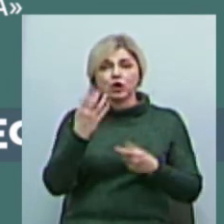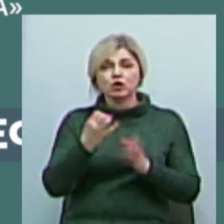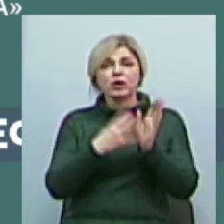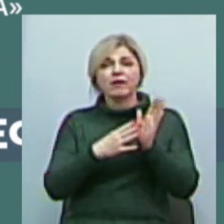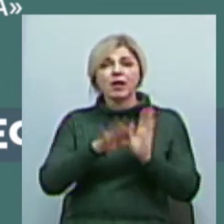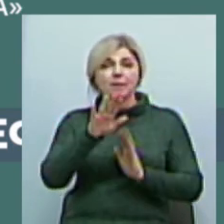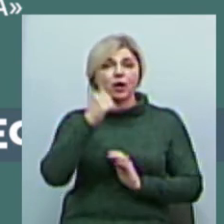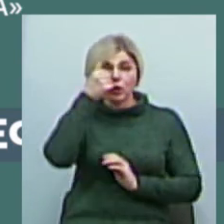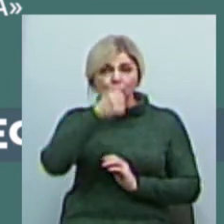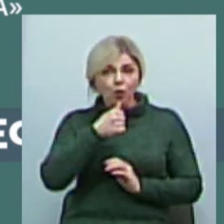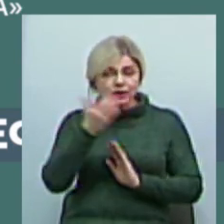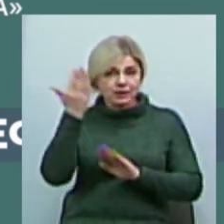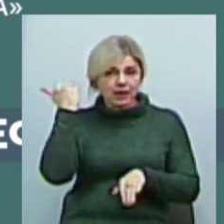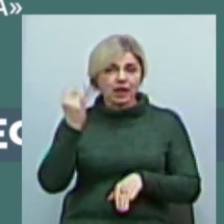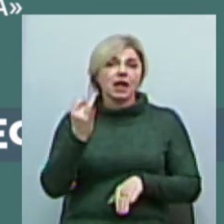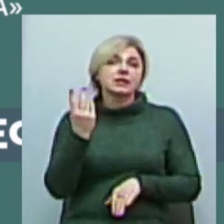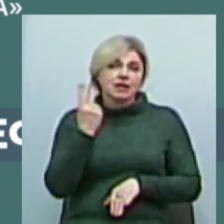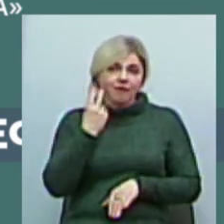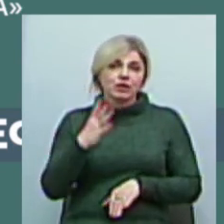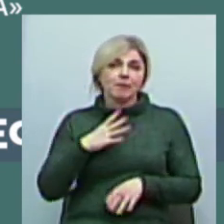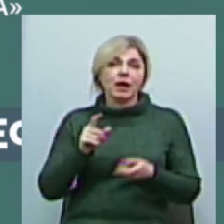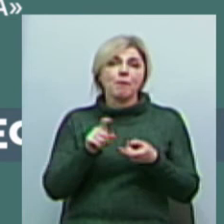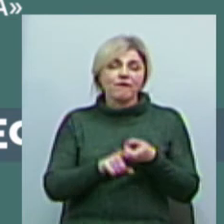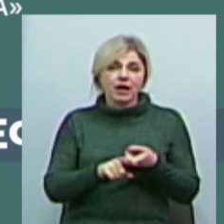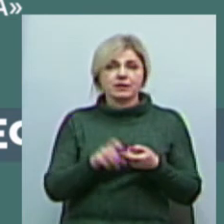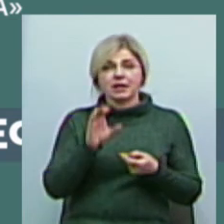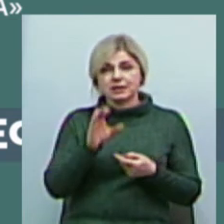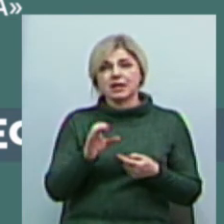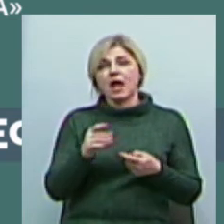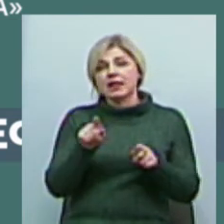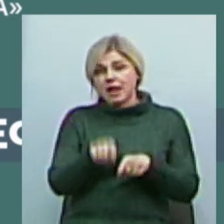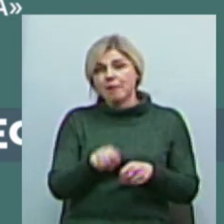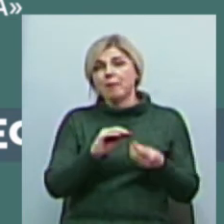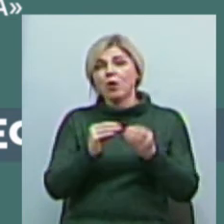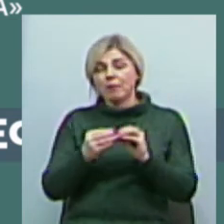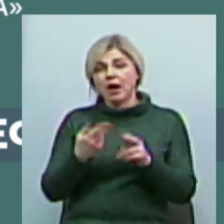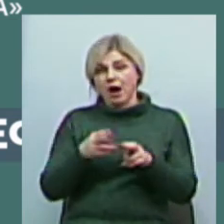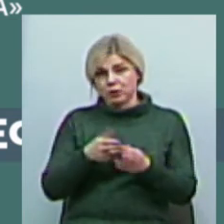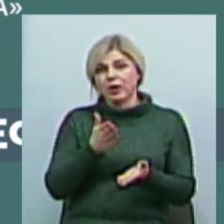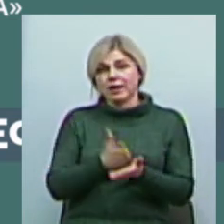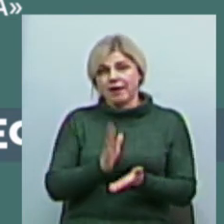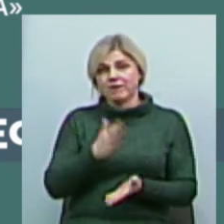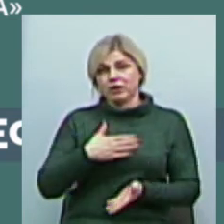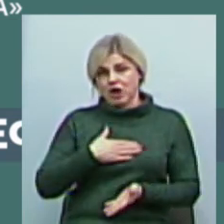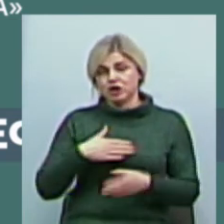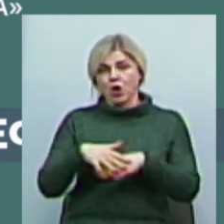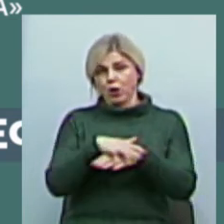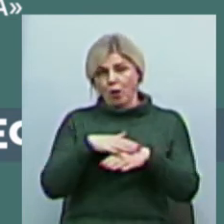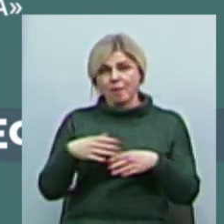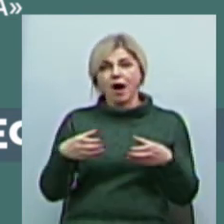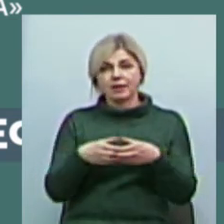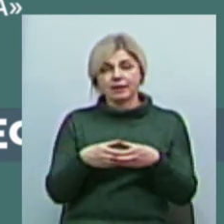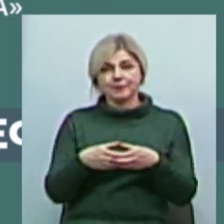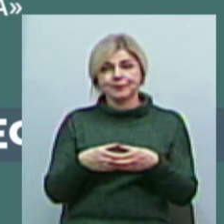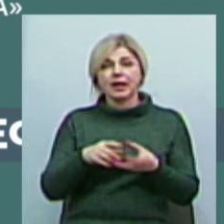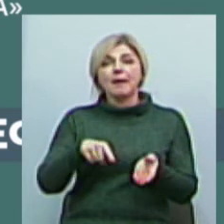році і завжди були пов'язані з тими проблемами, які існують в нашій громаді. І